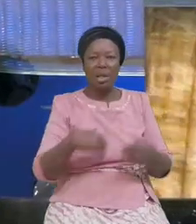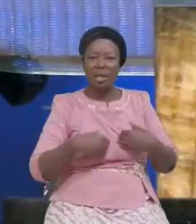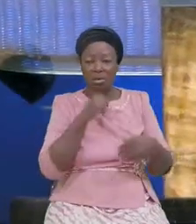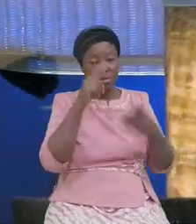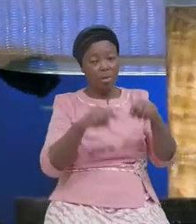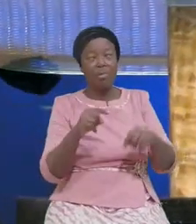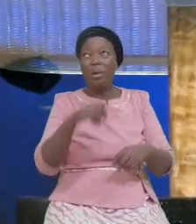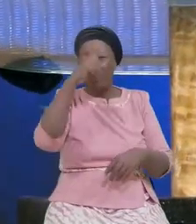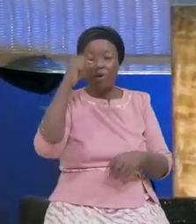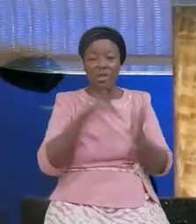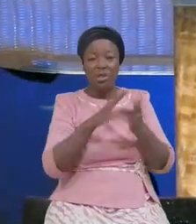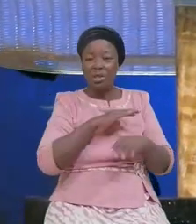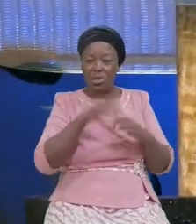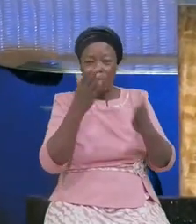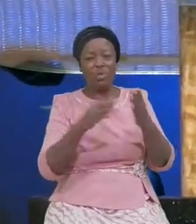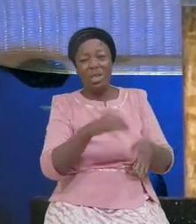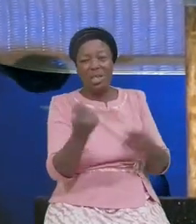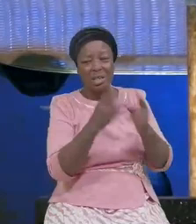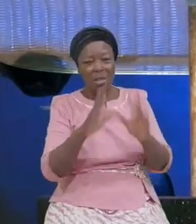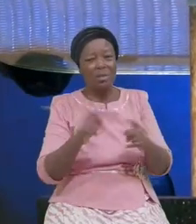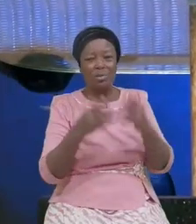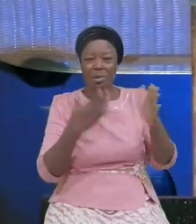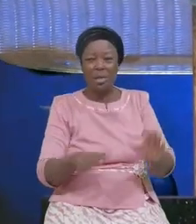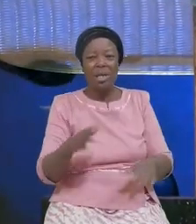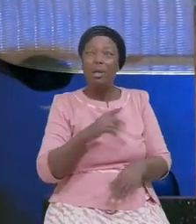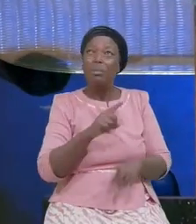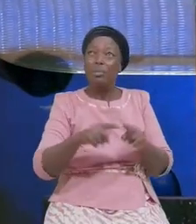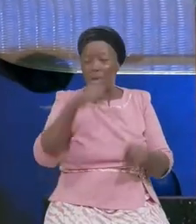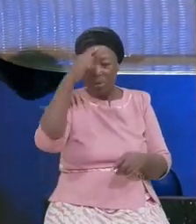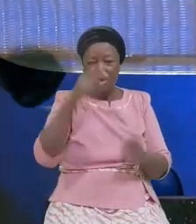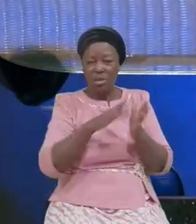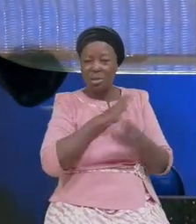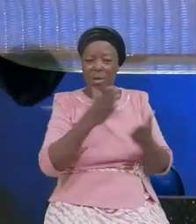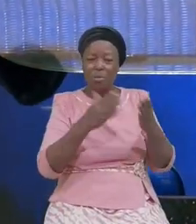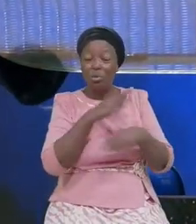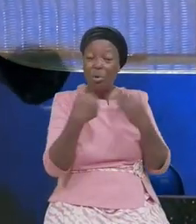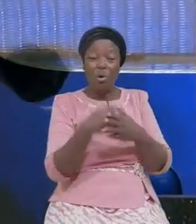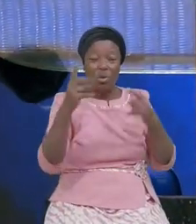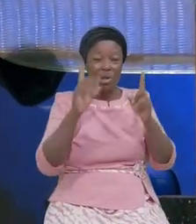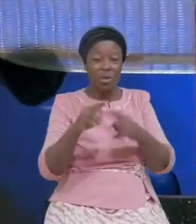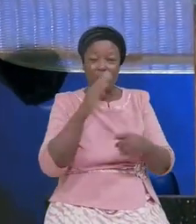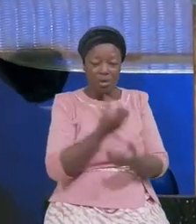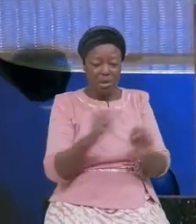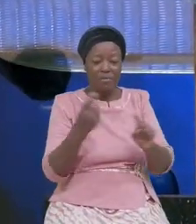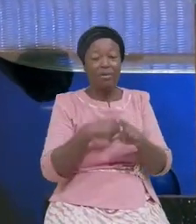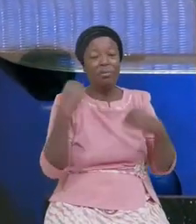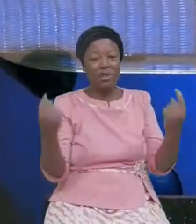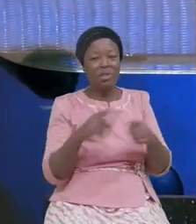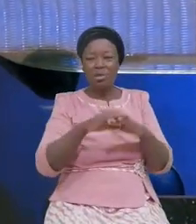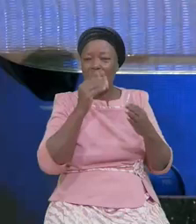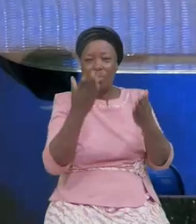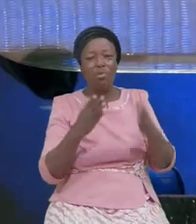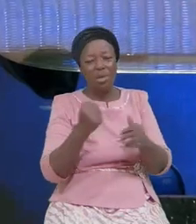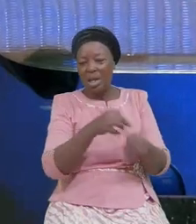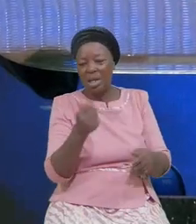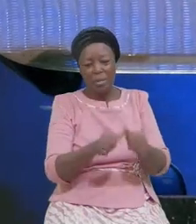venu. Il ne veut pas qu'un pécheur meure. Il veut que les pécheurs soient nés de nouveau. Il ne veut pas qu'un rétrograde meure et demeure